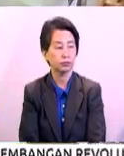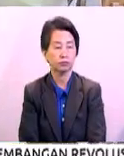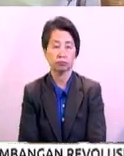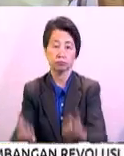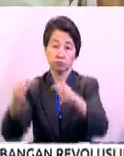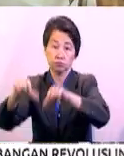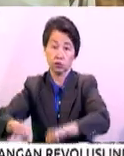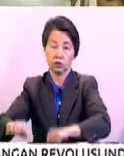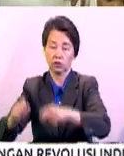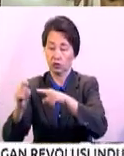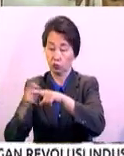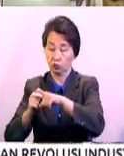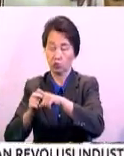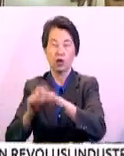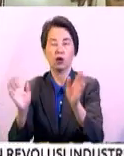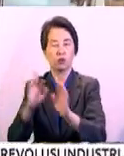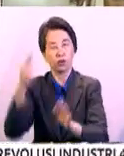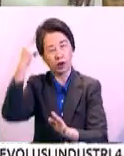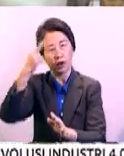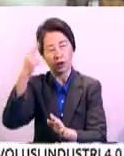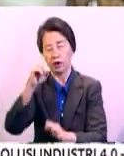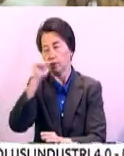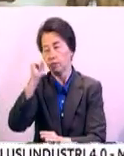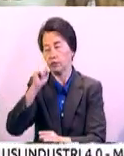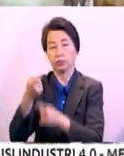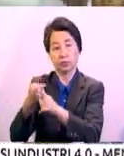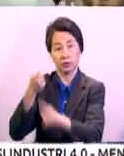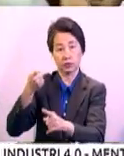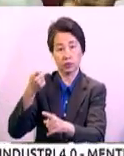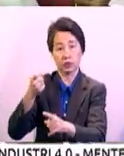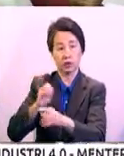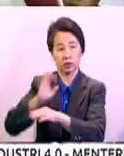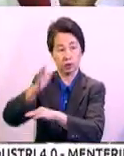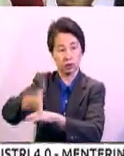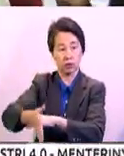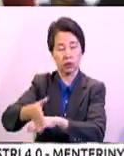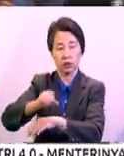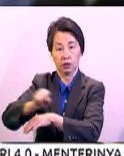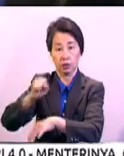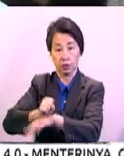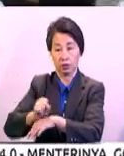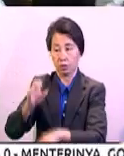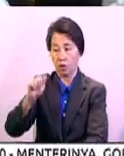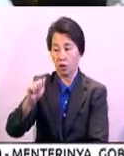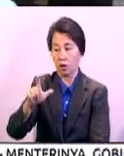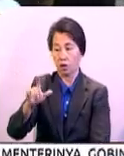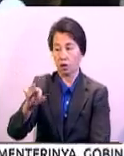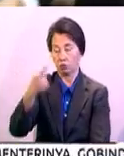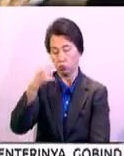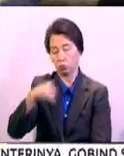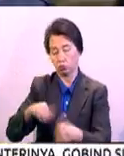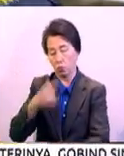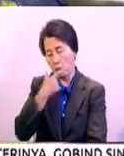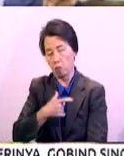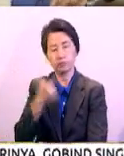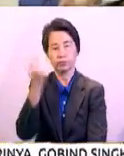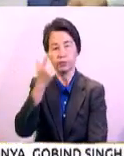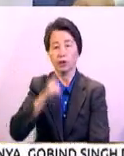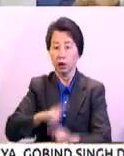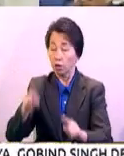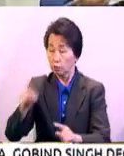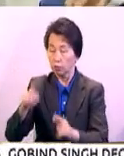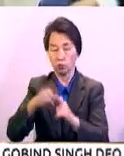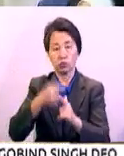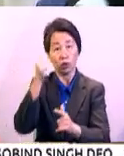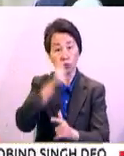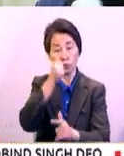Kegagalan dalam pertunangan bukan alasan buat penyanyi yang berasal dari seberang tambak Awi Rafael untuk terus berduka. Sebaliknya, Awi pada Ramadan